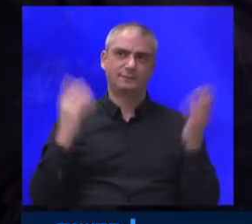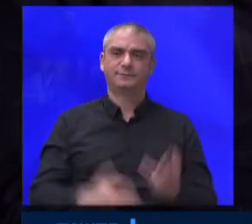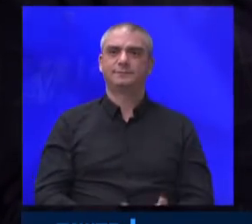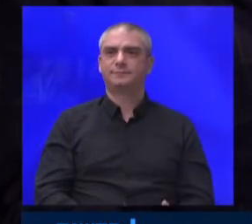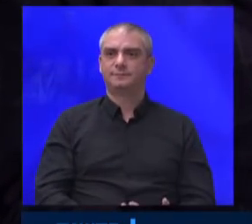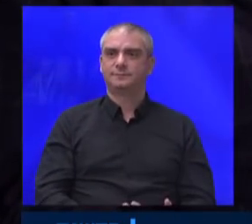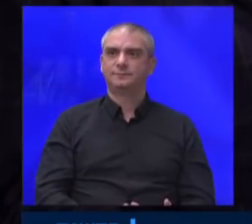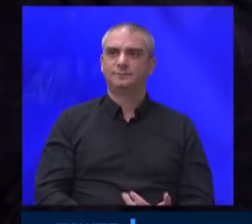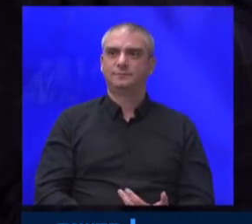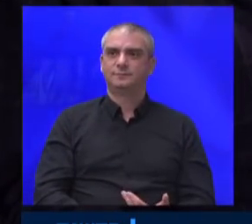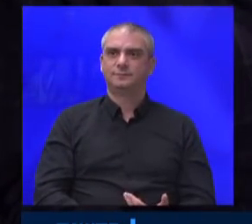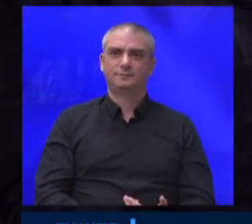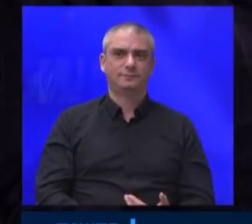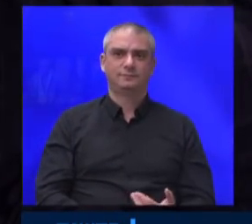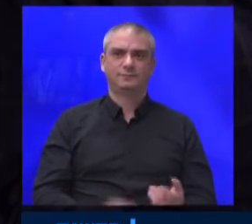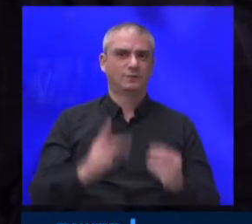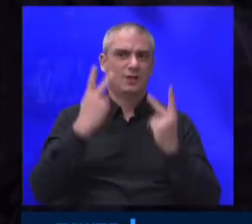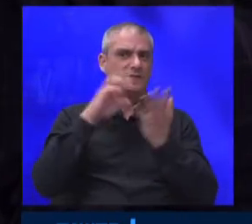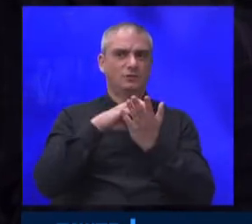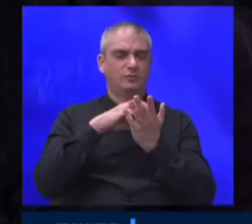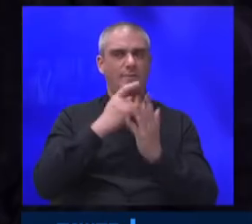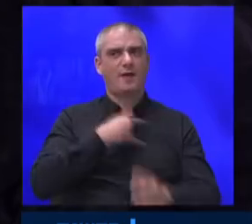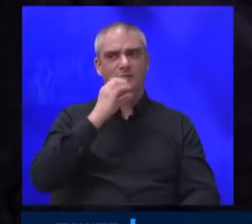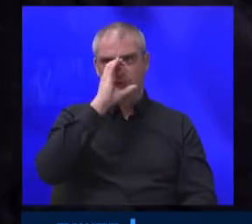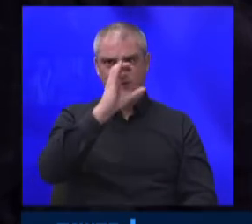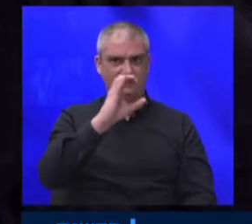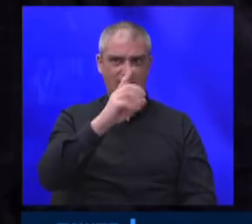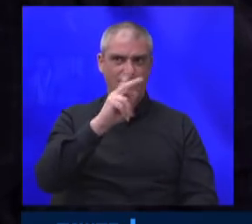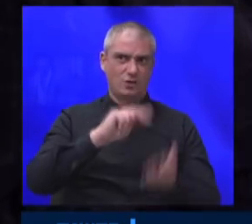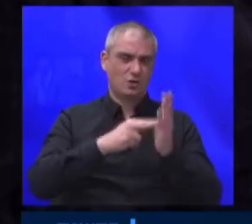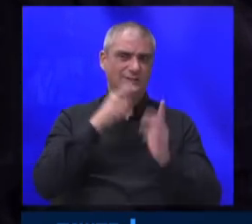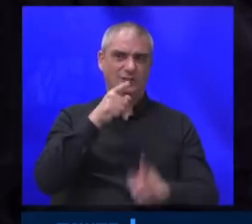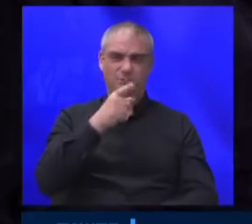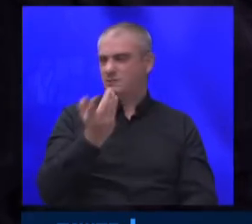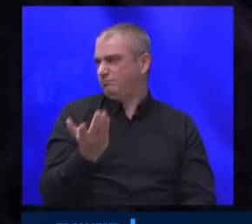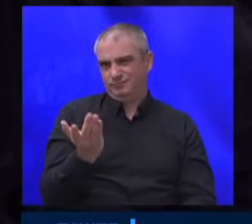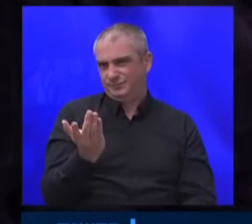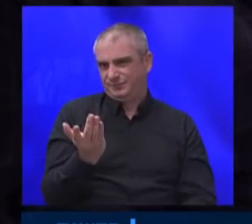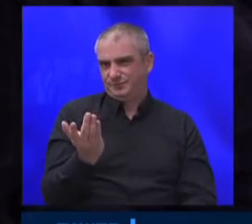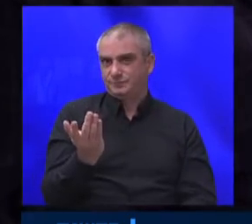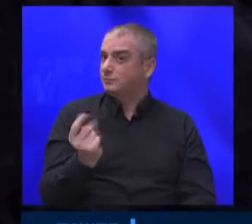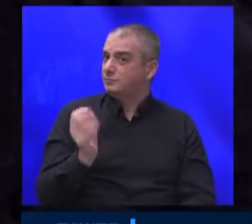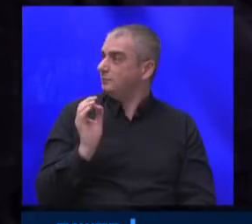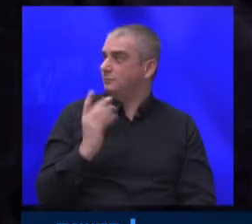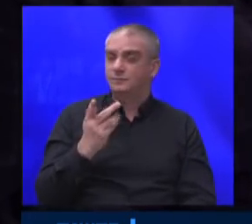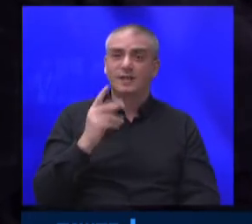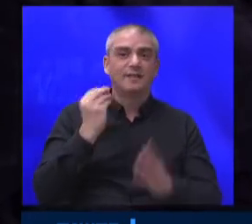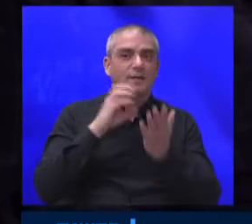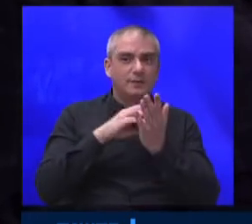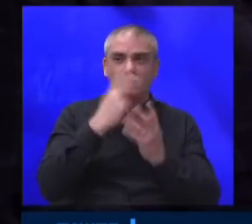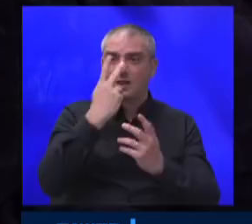הוא לא הדבר המרכזי שעובר בחוויה של צפייה וזה או זה. בדיוק. אני חושב שהדבר... זה העבודה שלנו. הדבר המרכזי הוא לראות